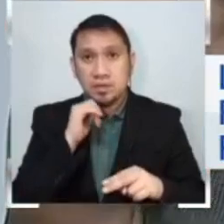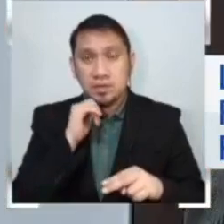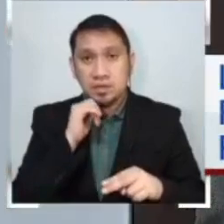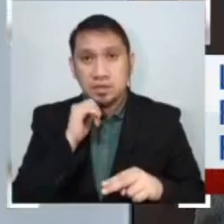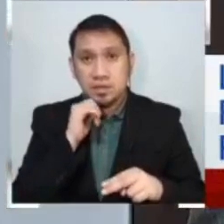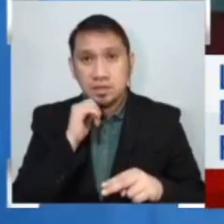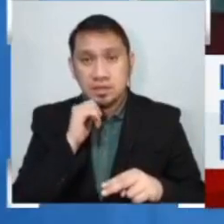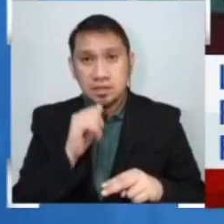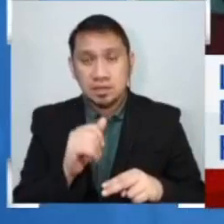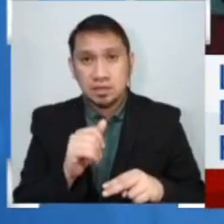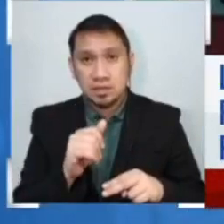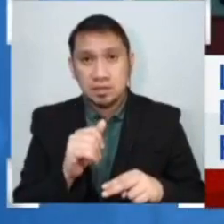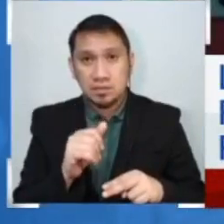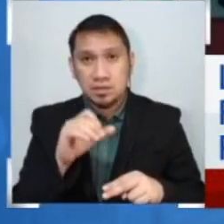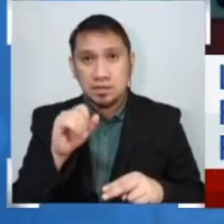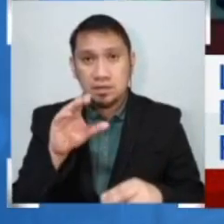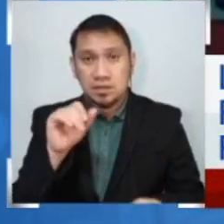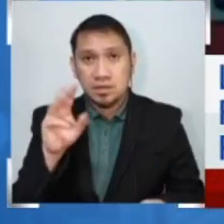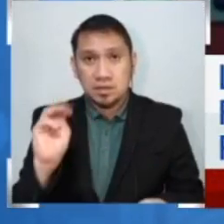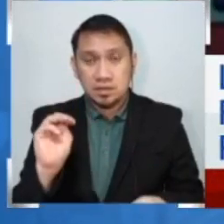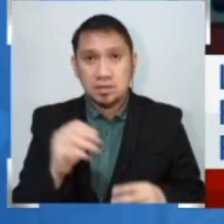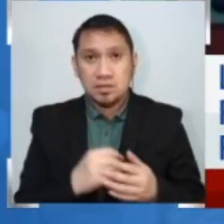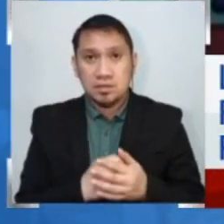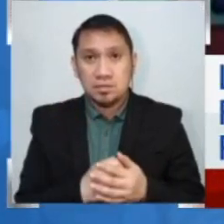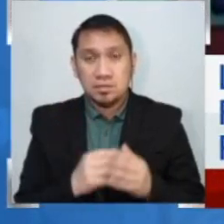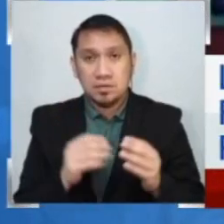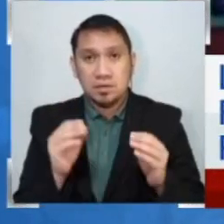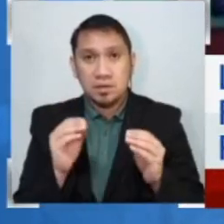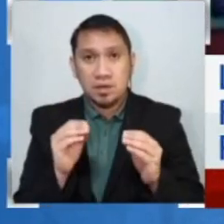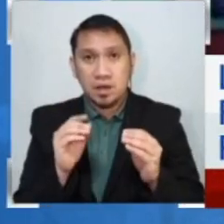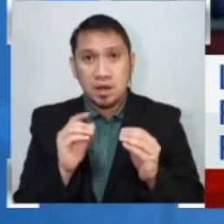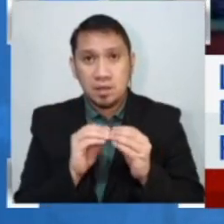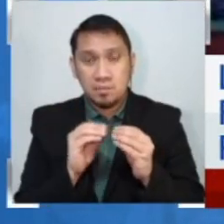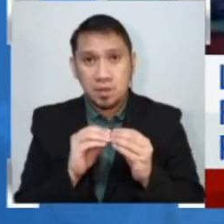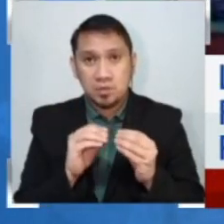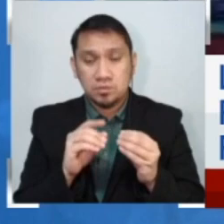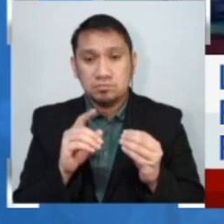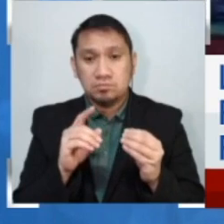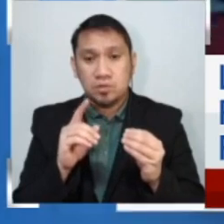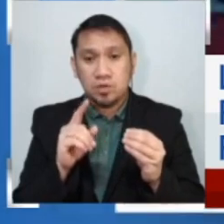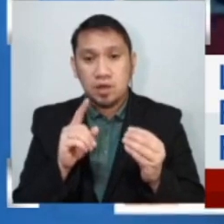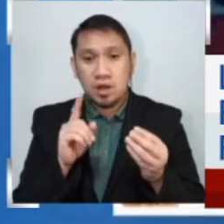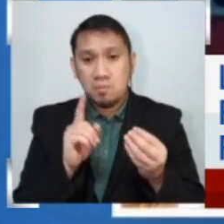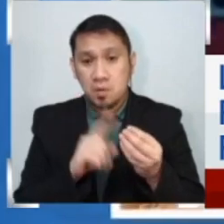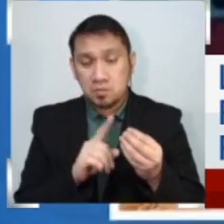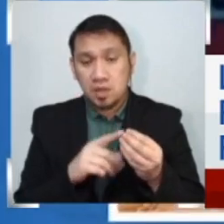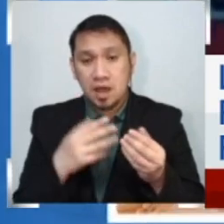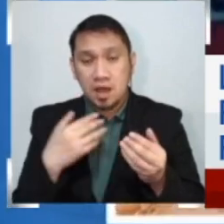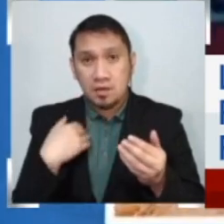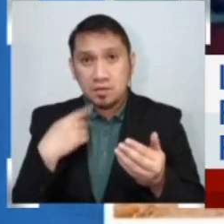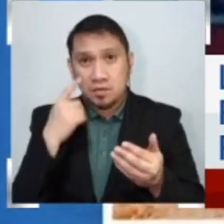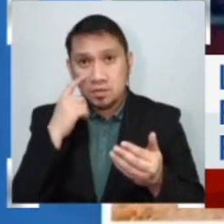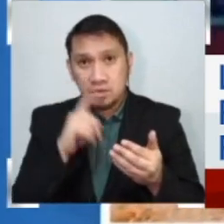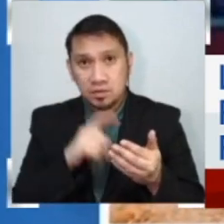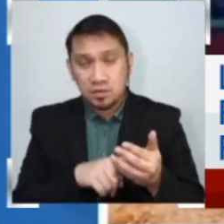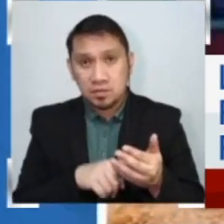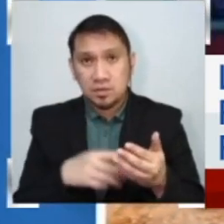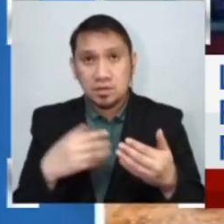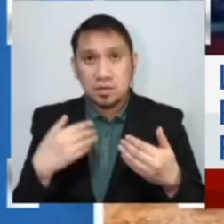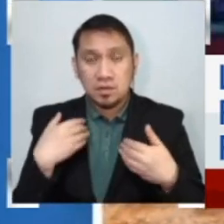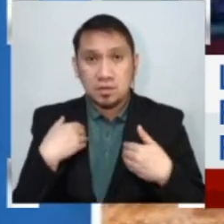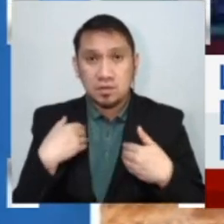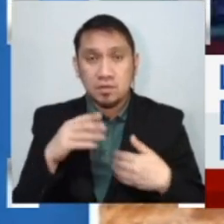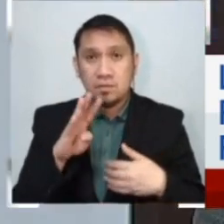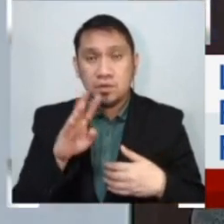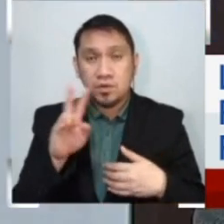hindi to scam, it is more of recognition. So I've been doing this for the past 42 years, how come ngayon